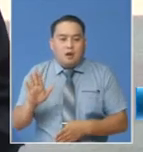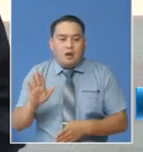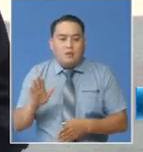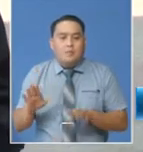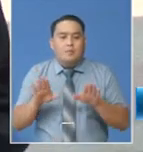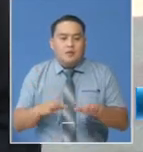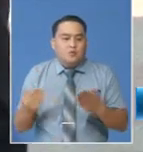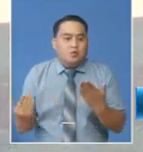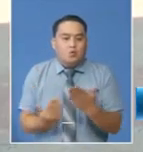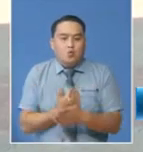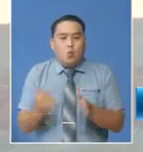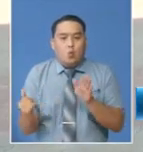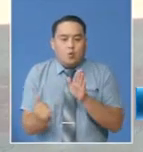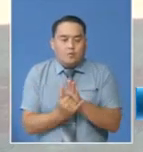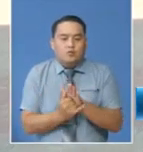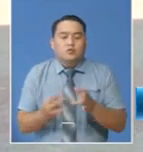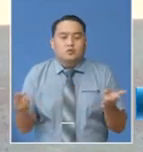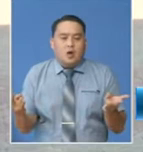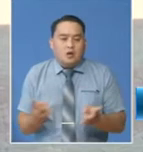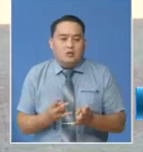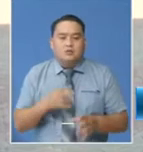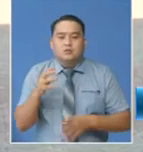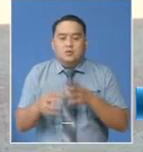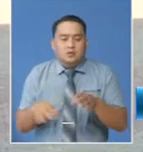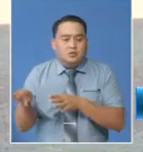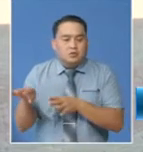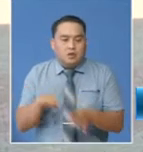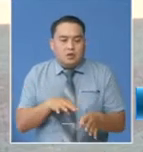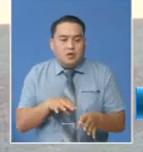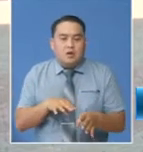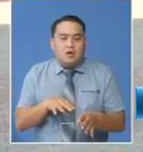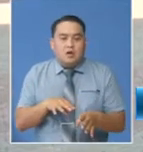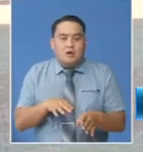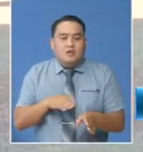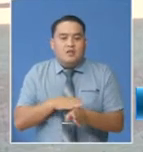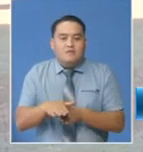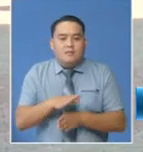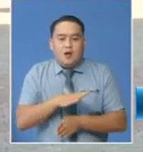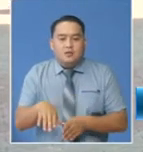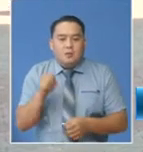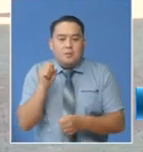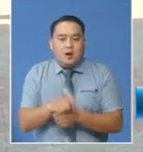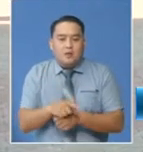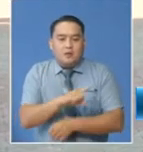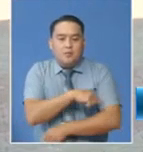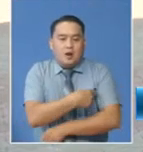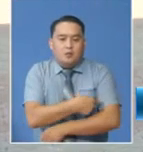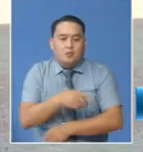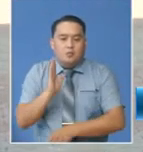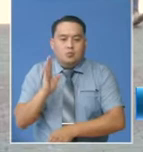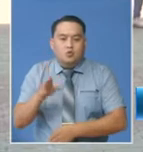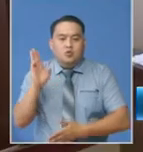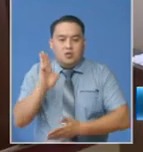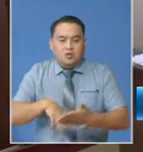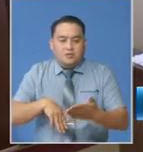него нужен новый, который будет соответствовать всем стандартам. В случае невыполнения приказа больница будет оштрафована в крупном